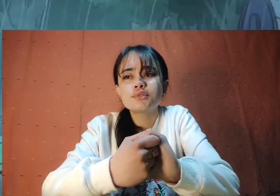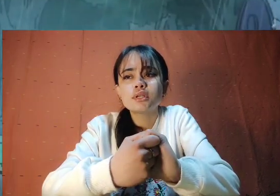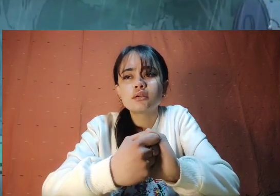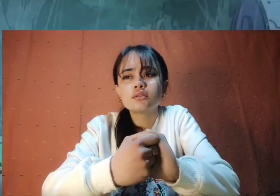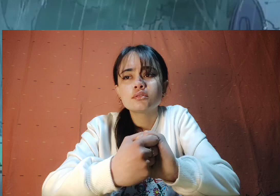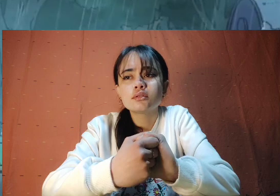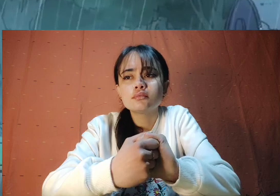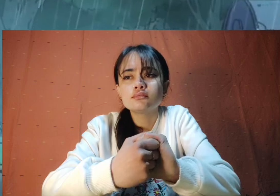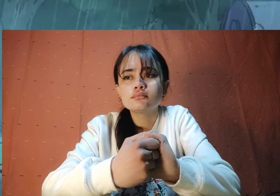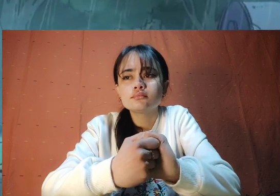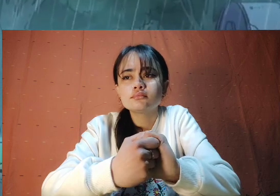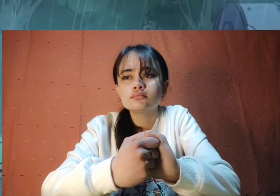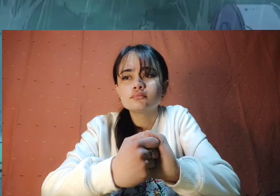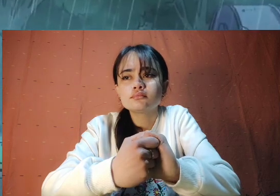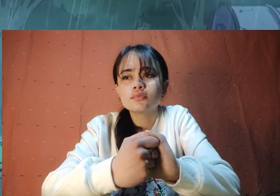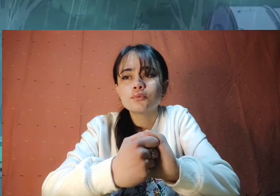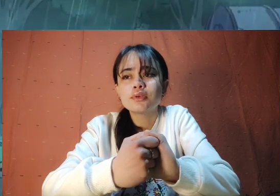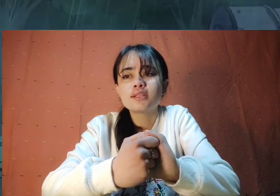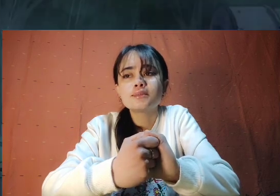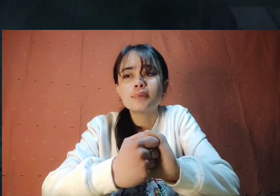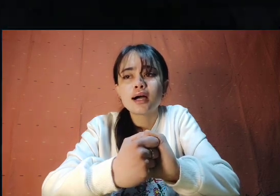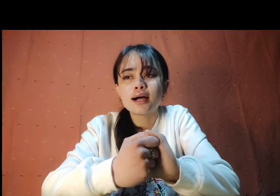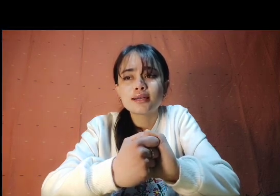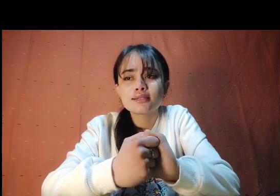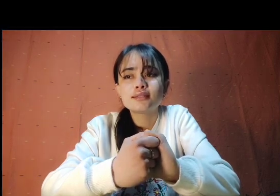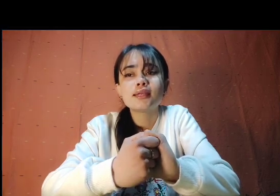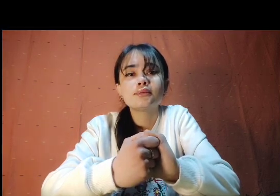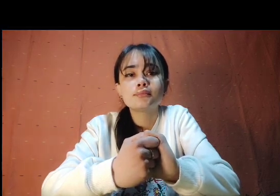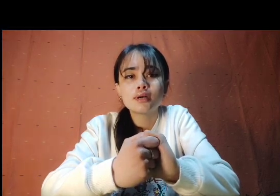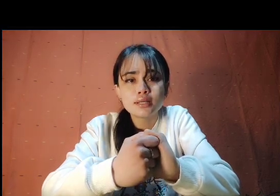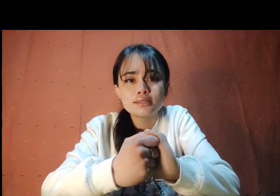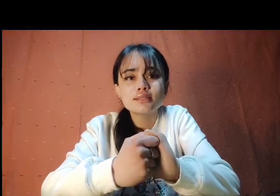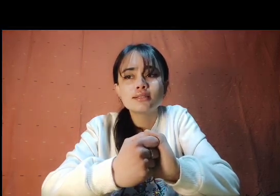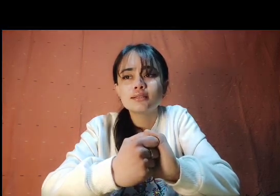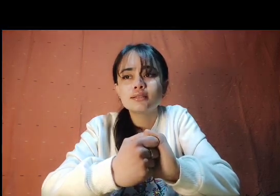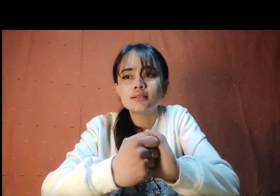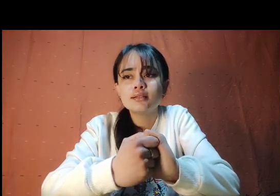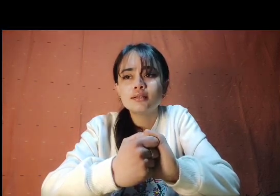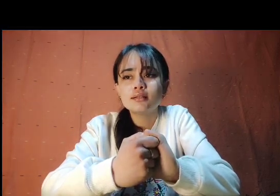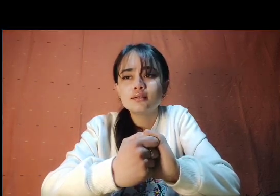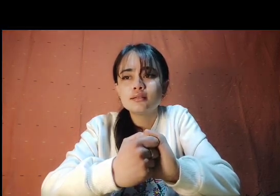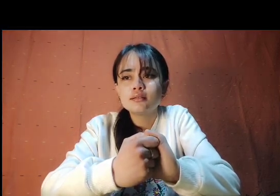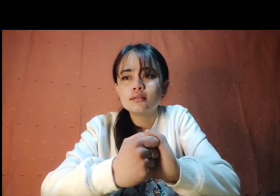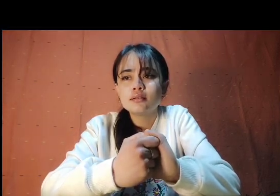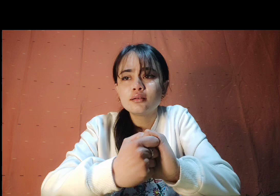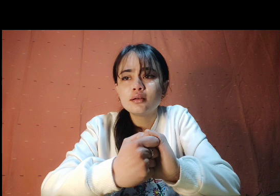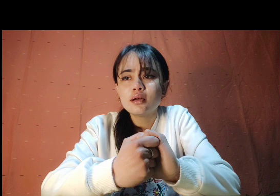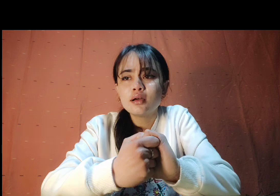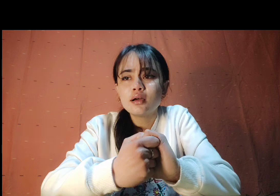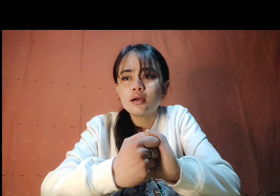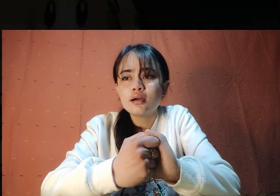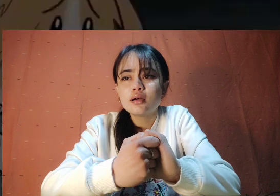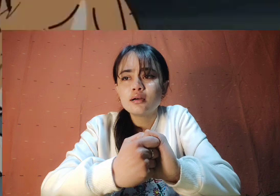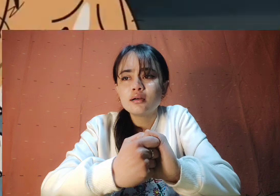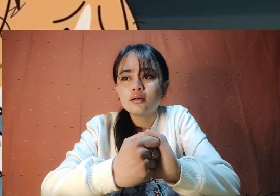समय सम्झिरहेछ विक्स पास टेन मन्थ्स